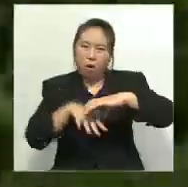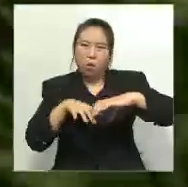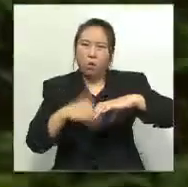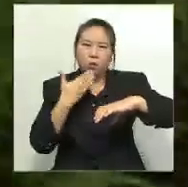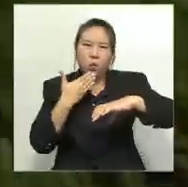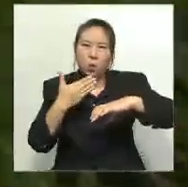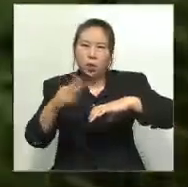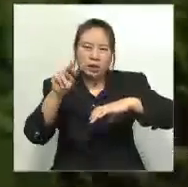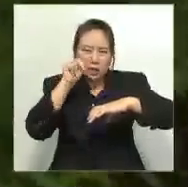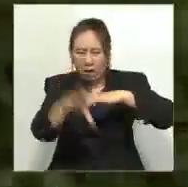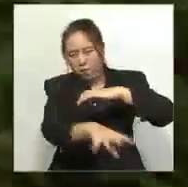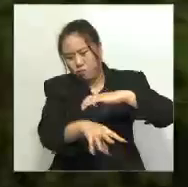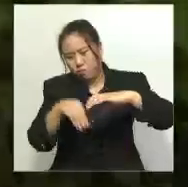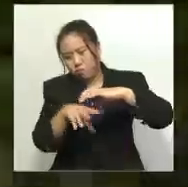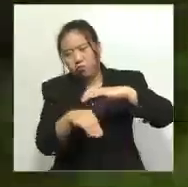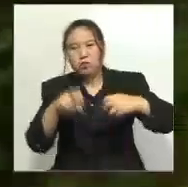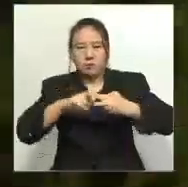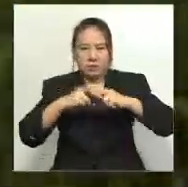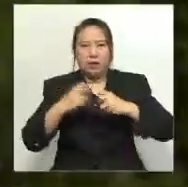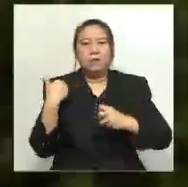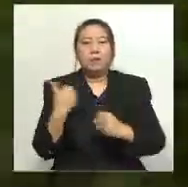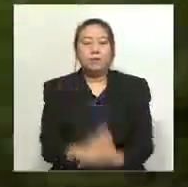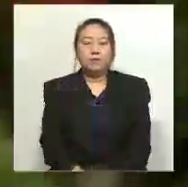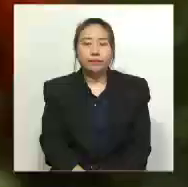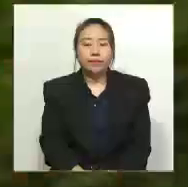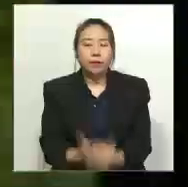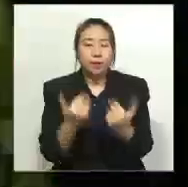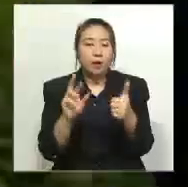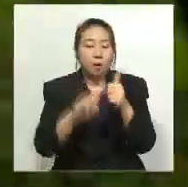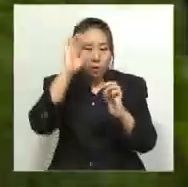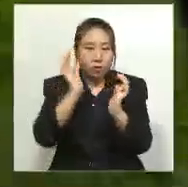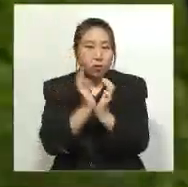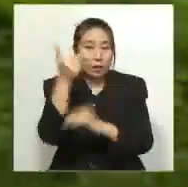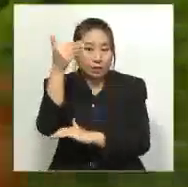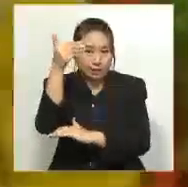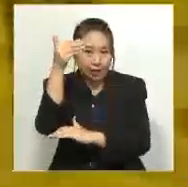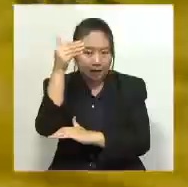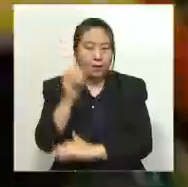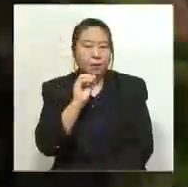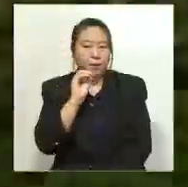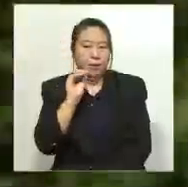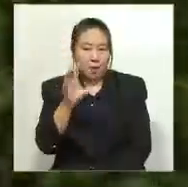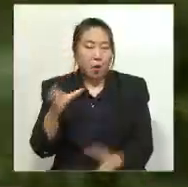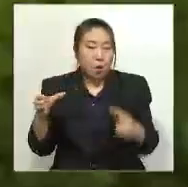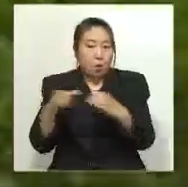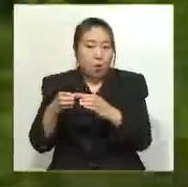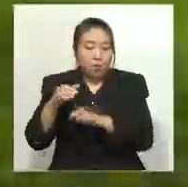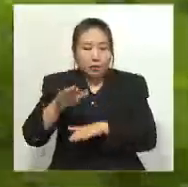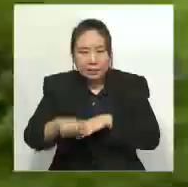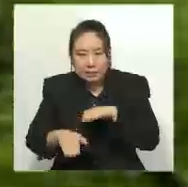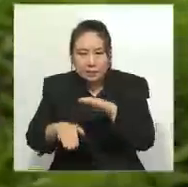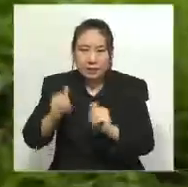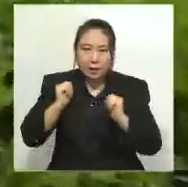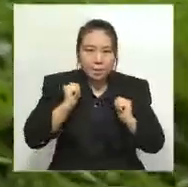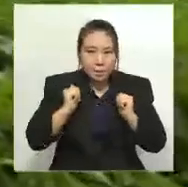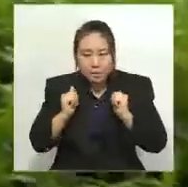ายน้ำออกจากถ้ำก็ยังคงมีอุปสรรคครับนอกจากนี้นะครับรองผู้บัญชาการตำรวจแห่งชาติก็ยังได้เน้นย้ำชุดเดินเท้านะครับให้เตรียมอุปกรณ์ใน